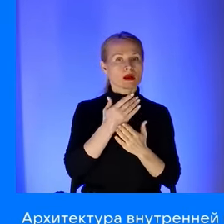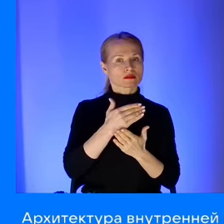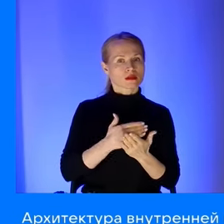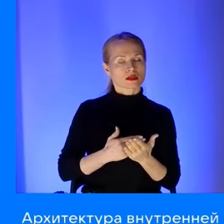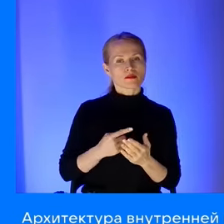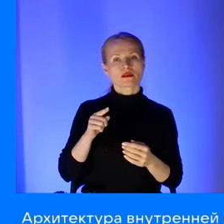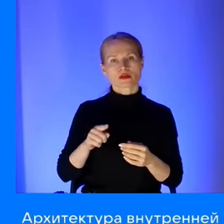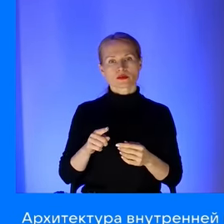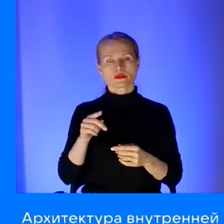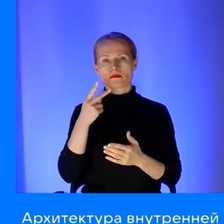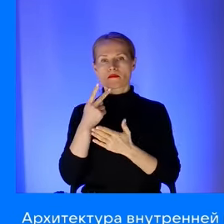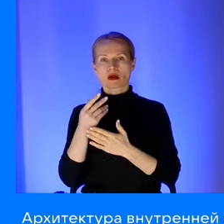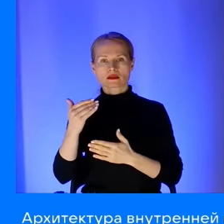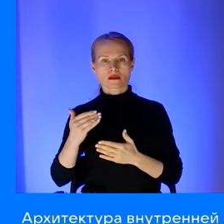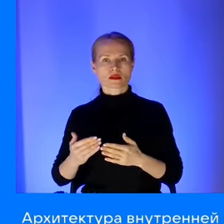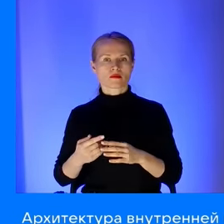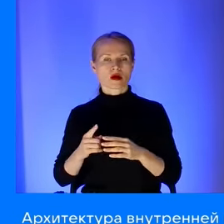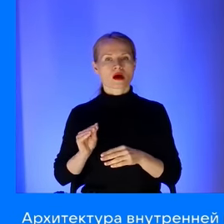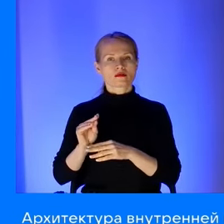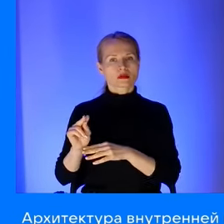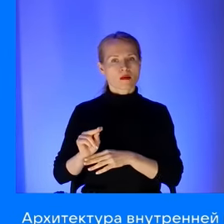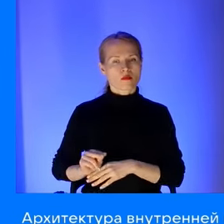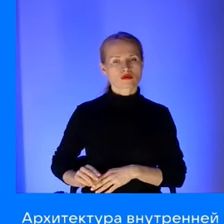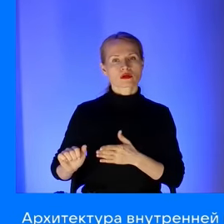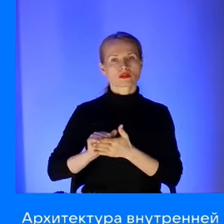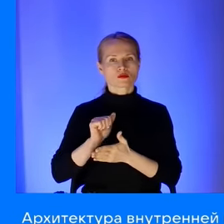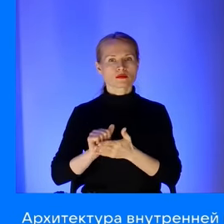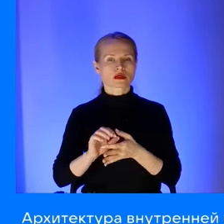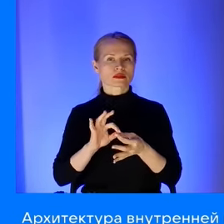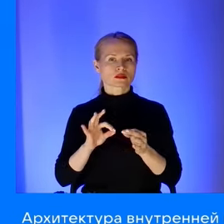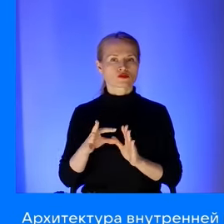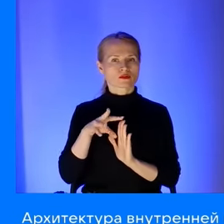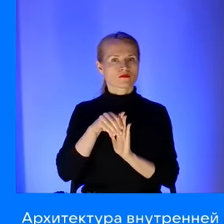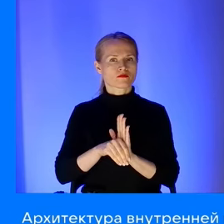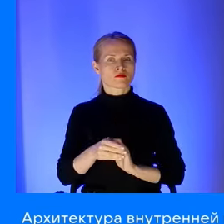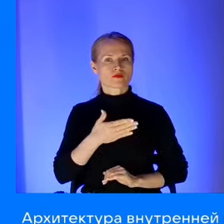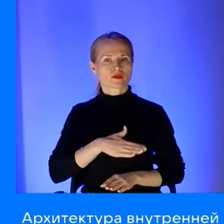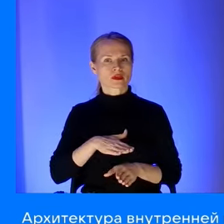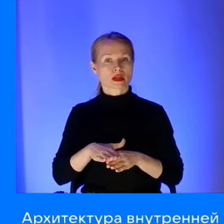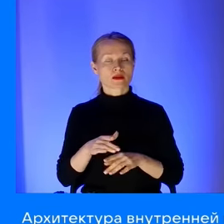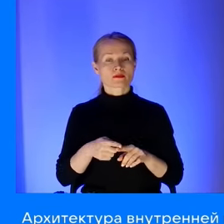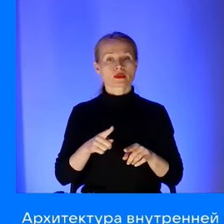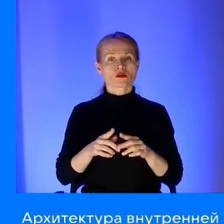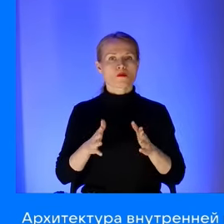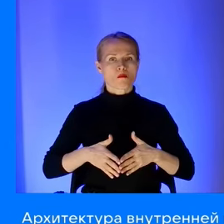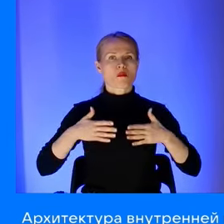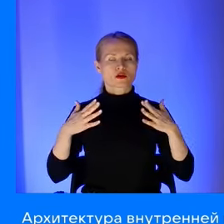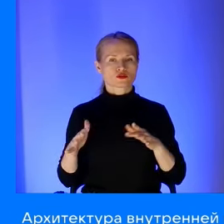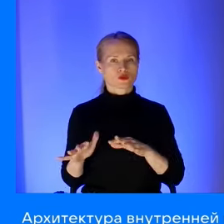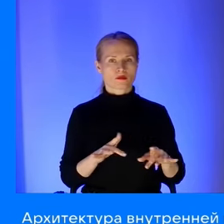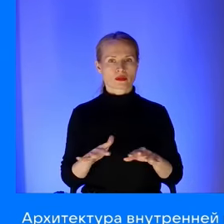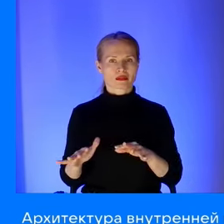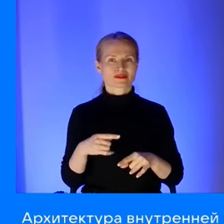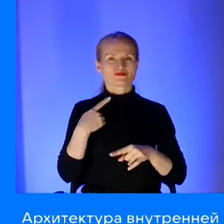про которые я вам там рассказывал о там доработках документации сложности внедрения То есть это прям такой большой процесс и плюс